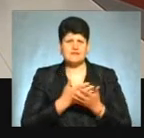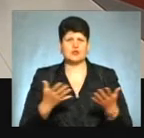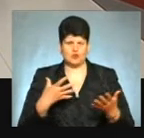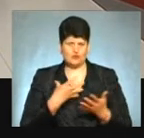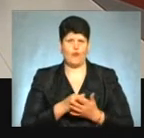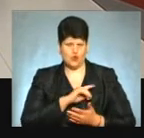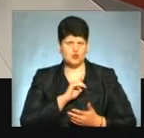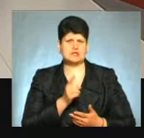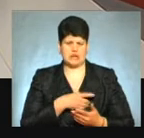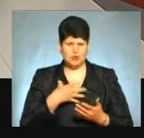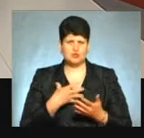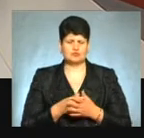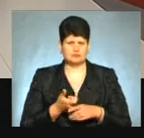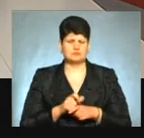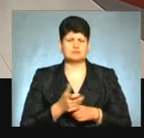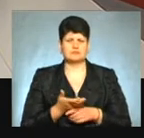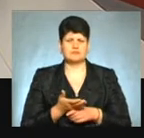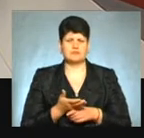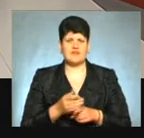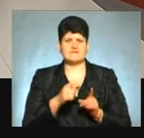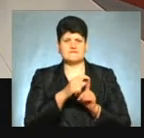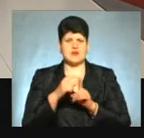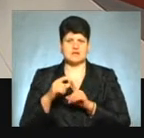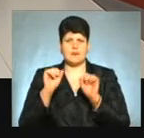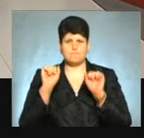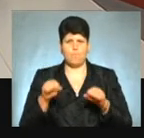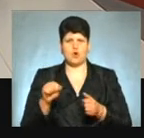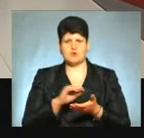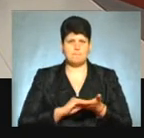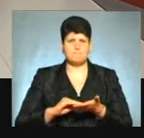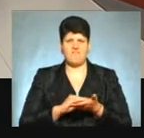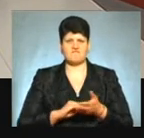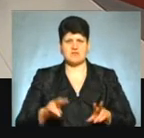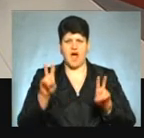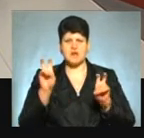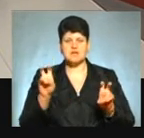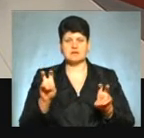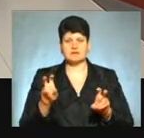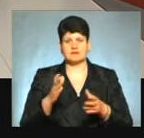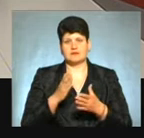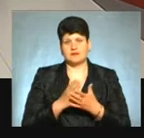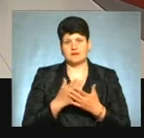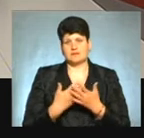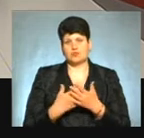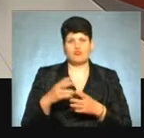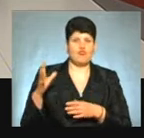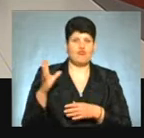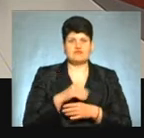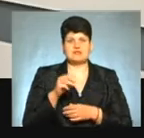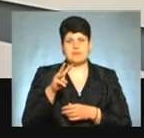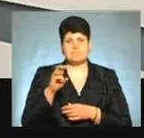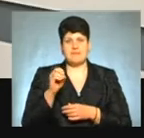свою силу, свою перевагу. І фраза «можемо повторити» найабсолютно типовою в всіх російських